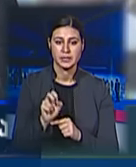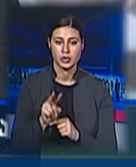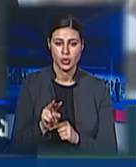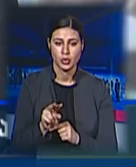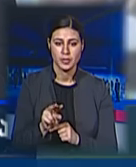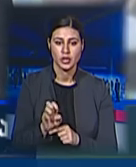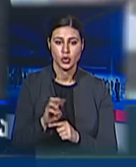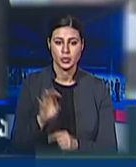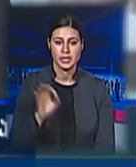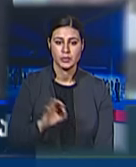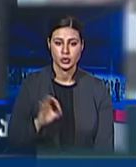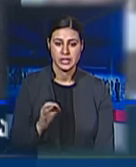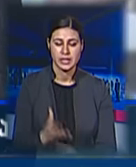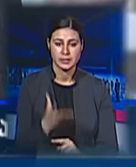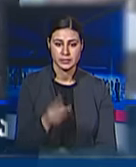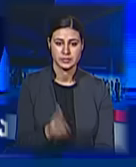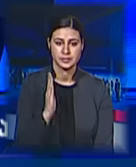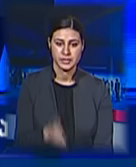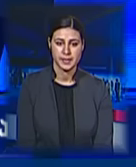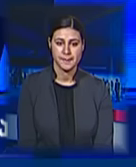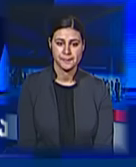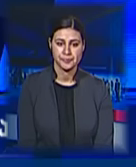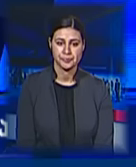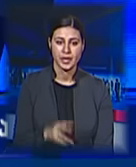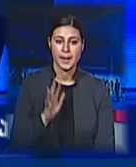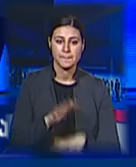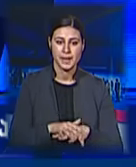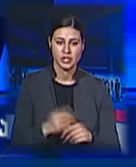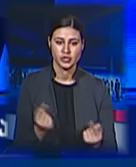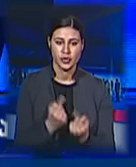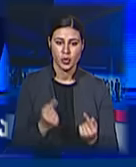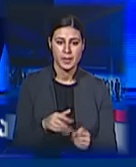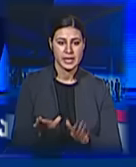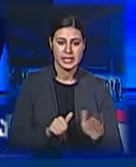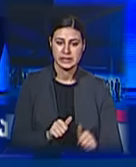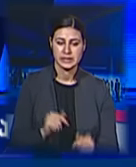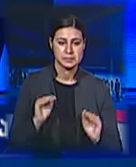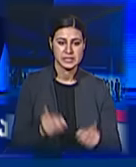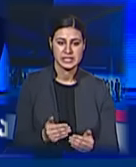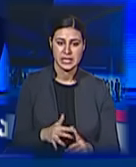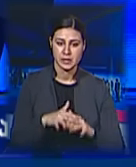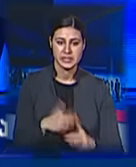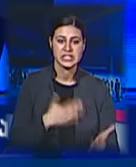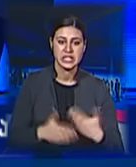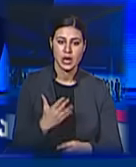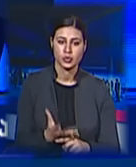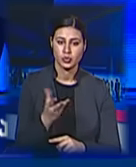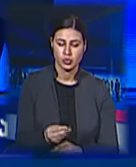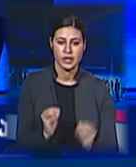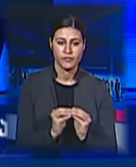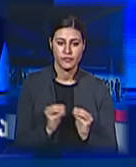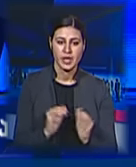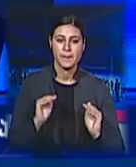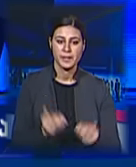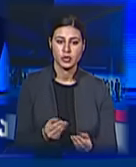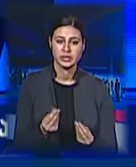11-12, ჰა, 14%-ამდე გამონაკლის სიტუაციებში თავაზობენ. თვითონ კომერციული ბანკები არ აკრედიტებენ მცირე ბიზნესს და სიხარულით აძლევენ სესხებს იგივე